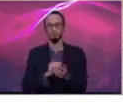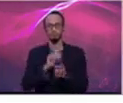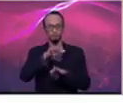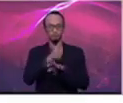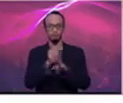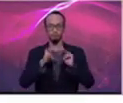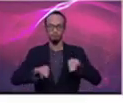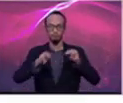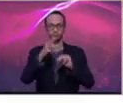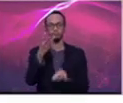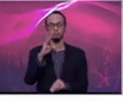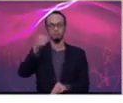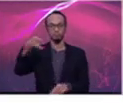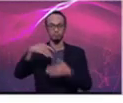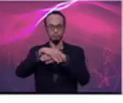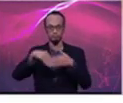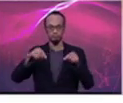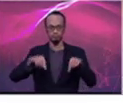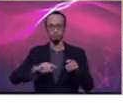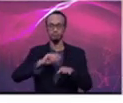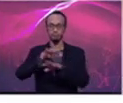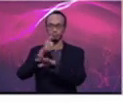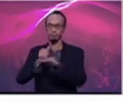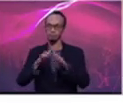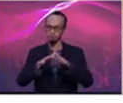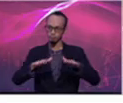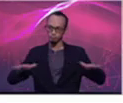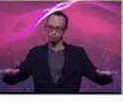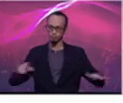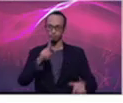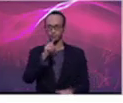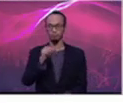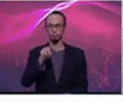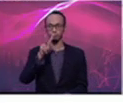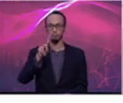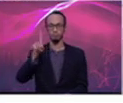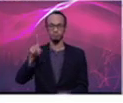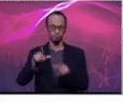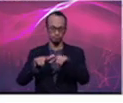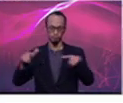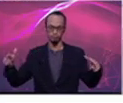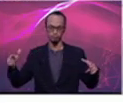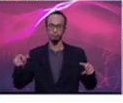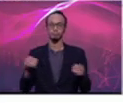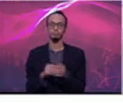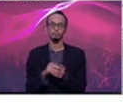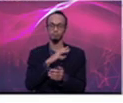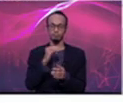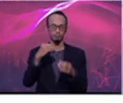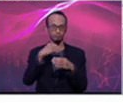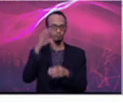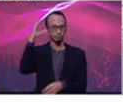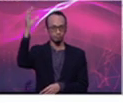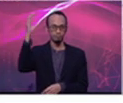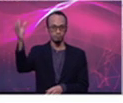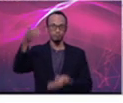bernilai 16 juta itu akan didirikan di sebidang tanah berkeluasan 1.21 hektar dan dibina berkonsepkan seni Bina